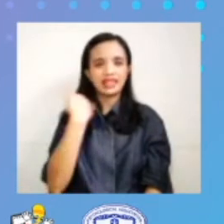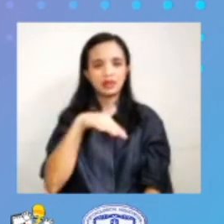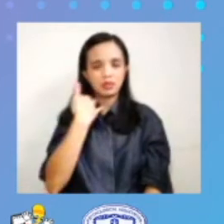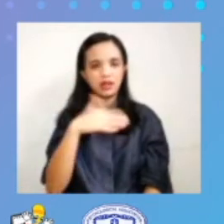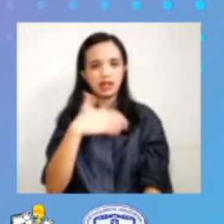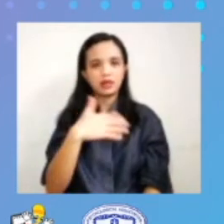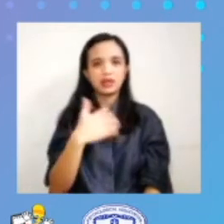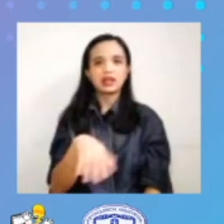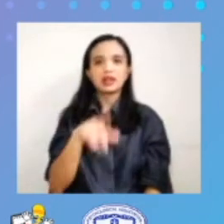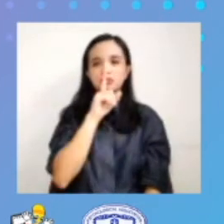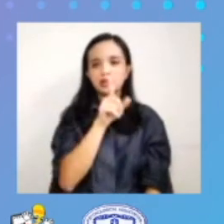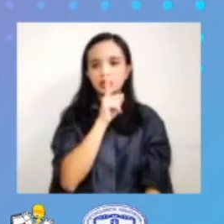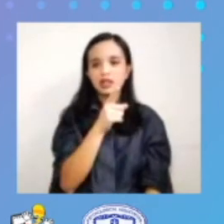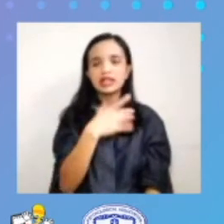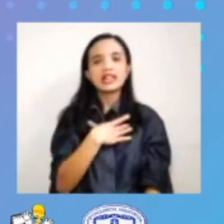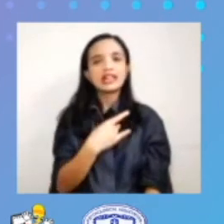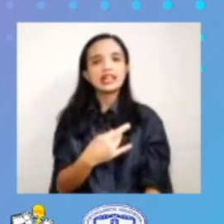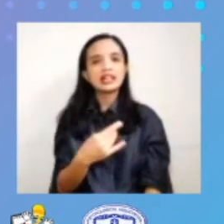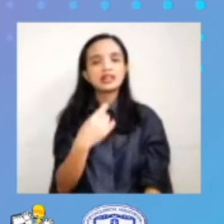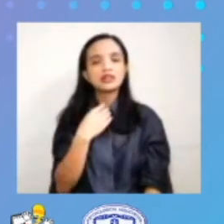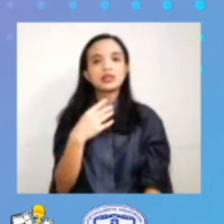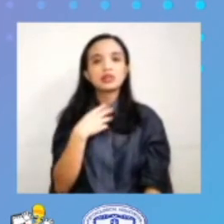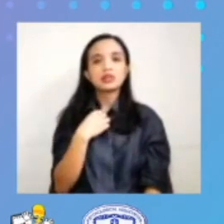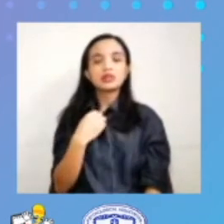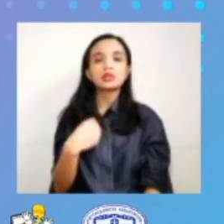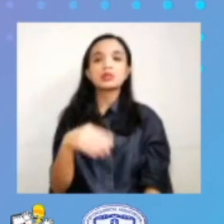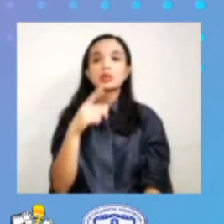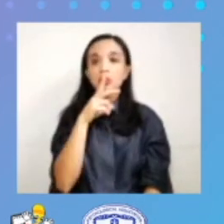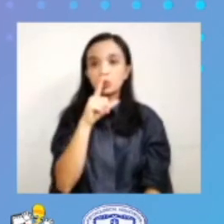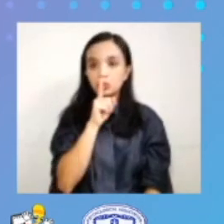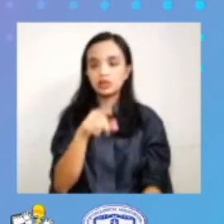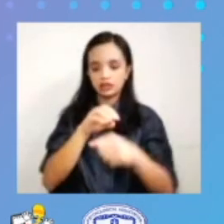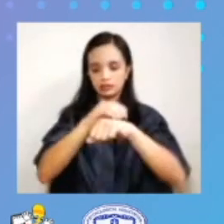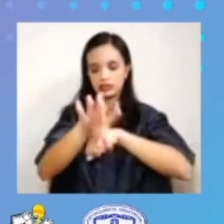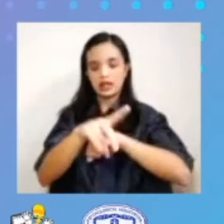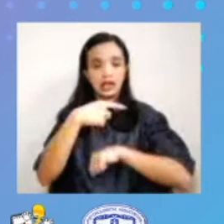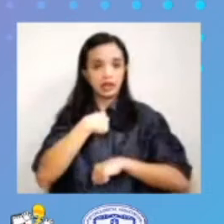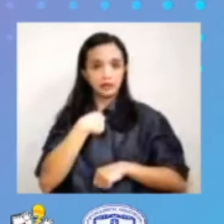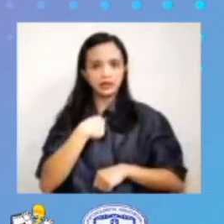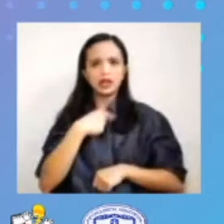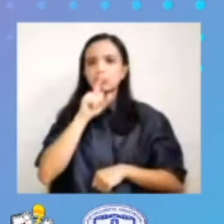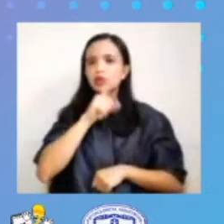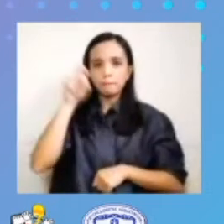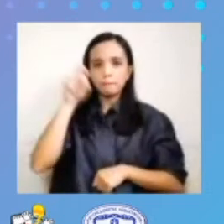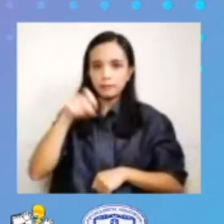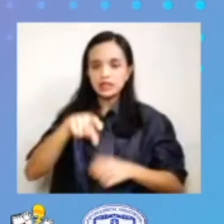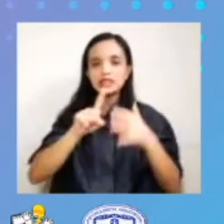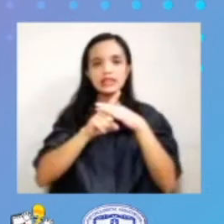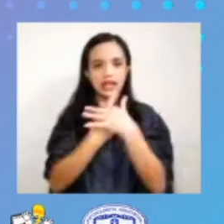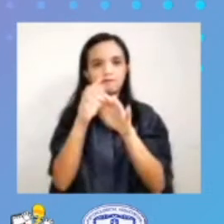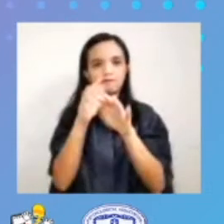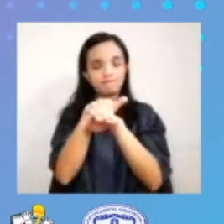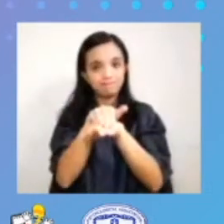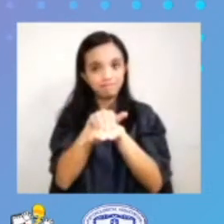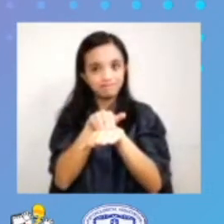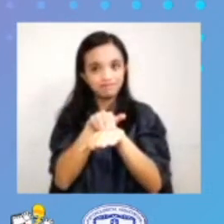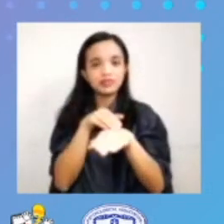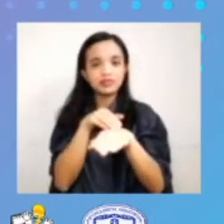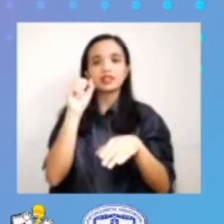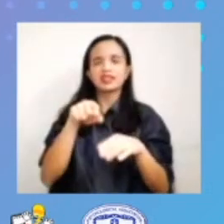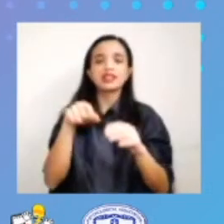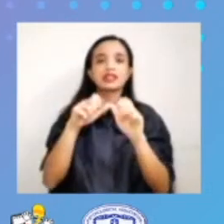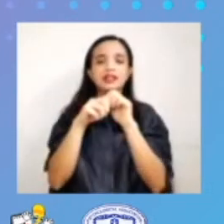then your mind will really tell you, you need to exercise now, di ba? Hanggang sa magiging habit mo na siya.